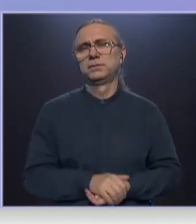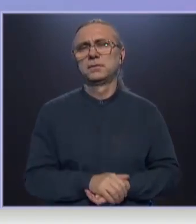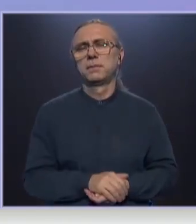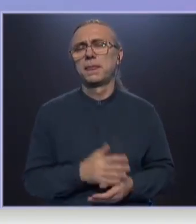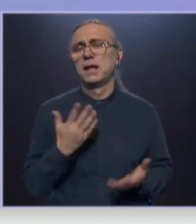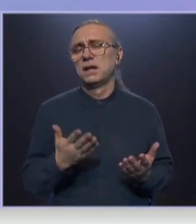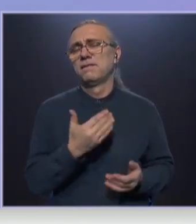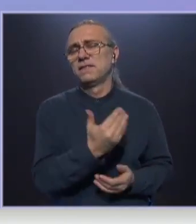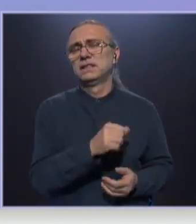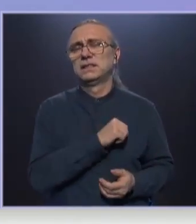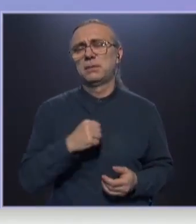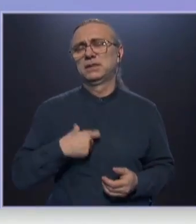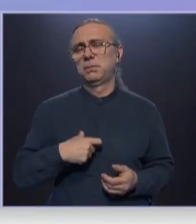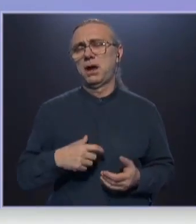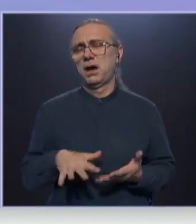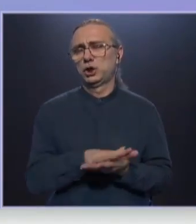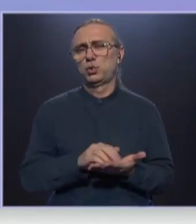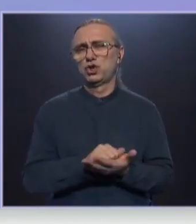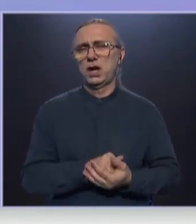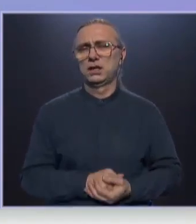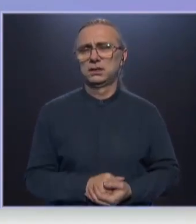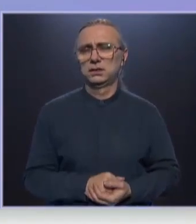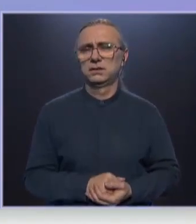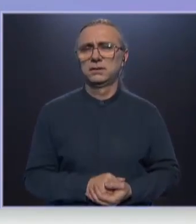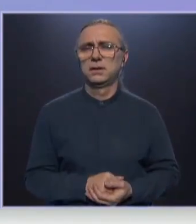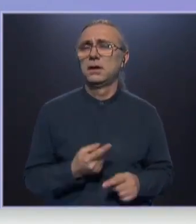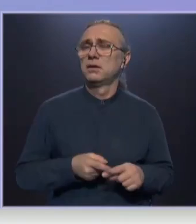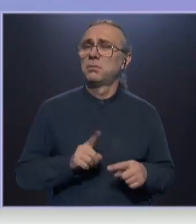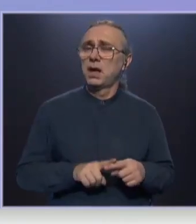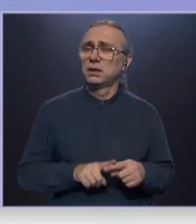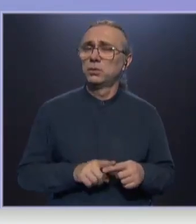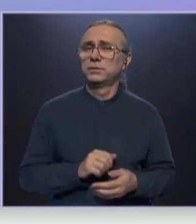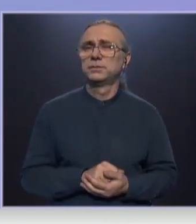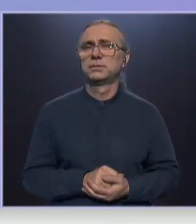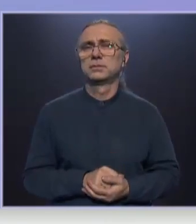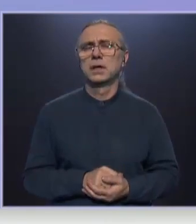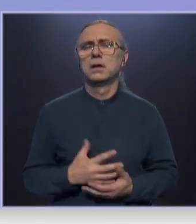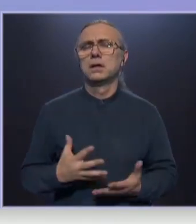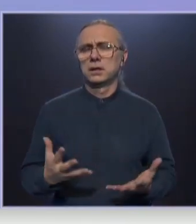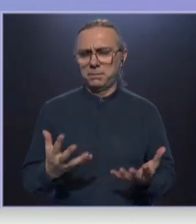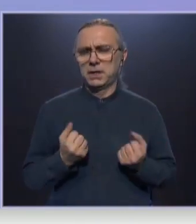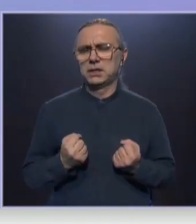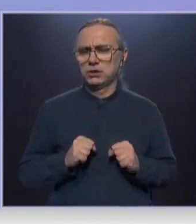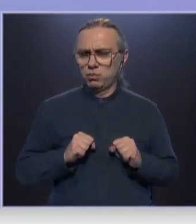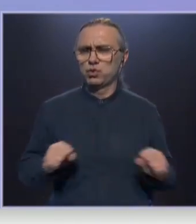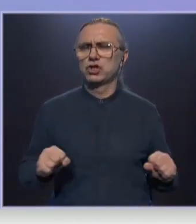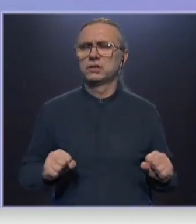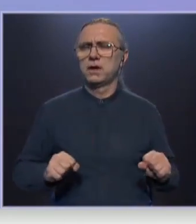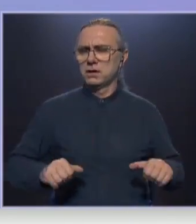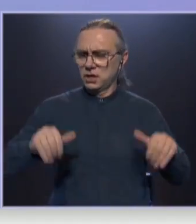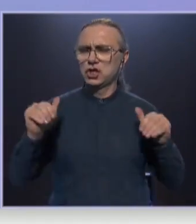себя разрушаете. Вы прям вот об этом говорите. Поэтому наберитесь мужества и